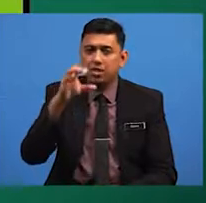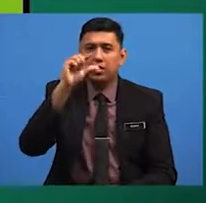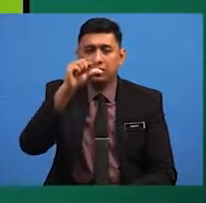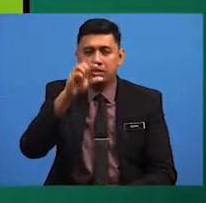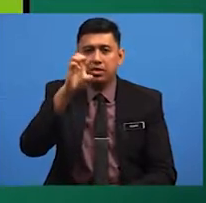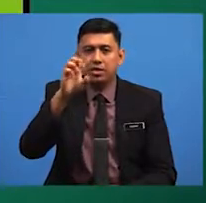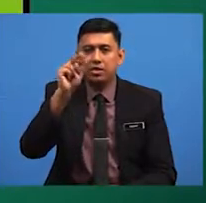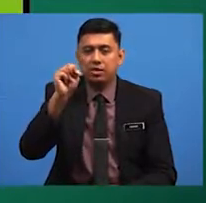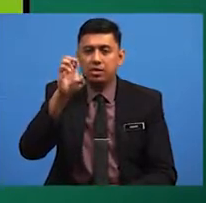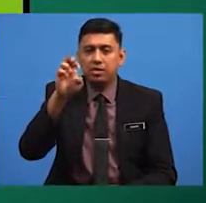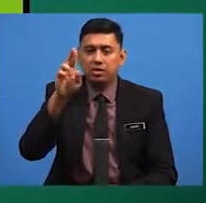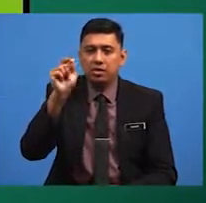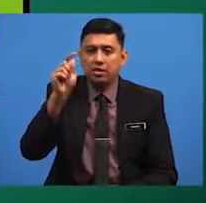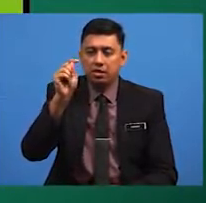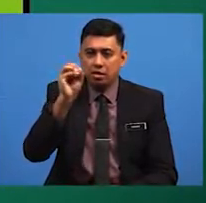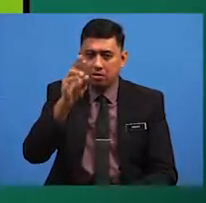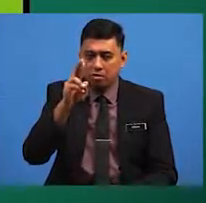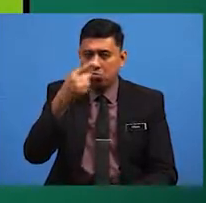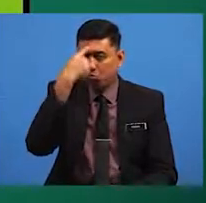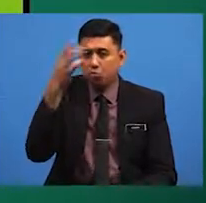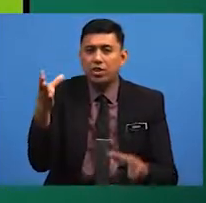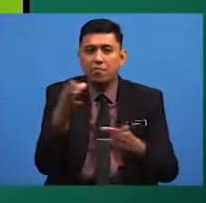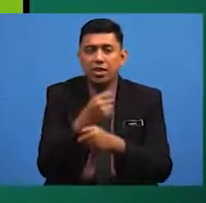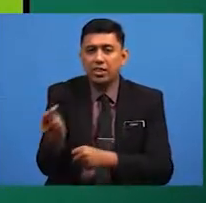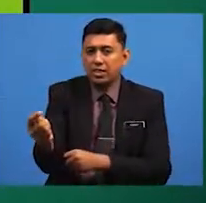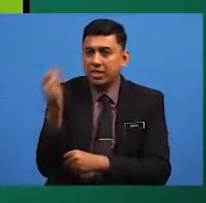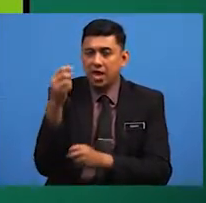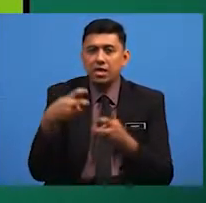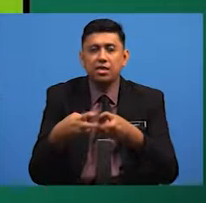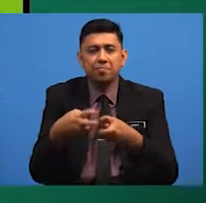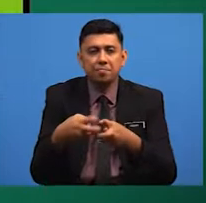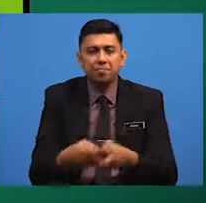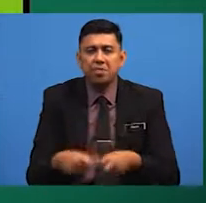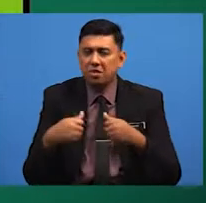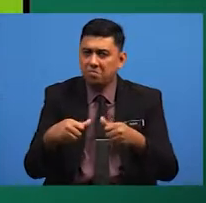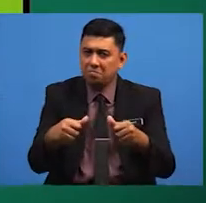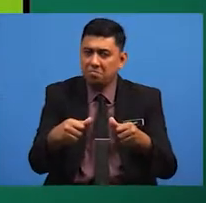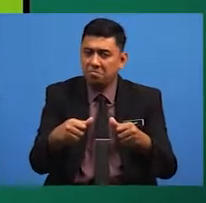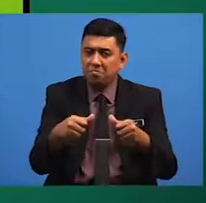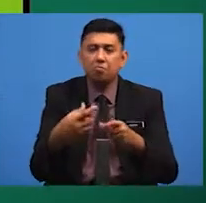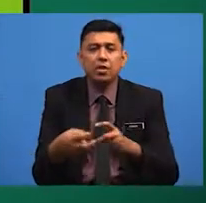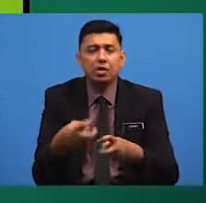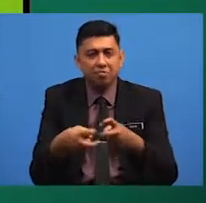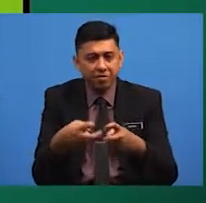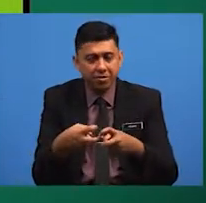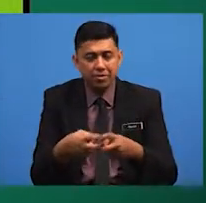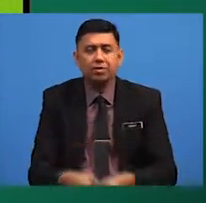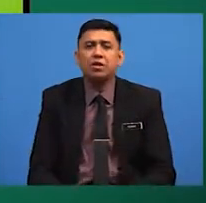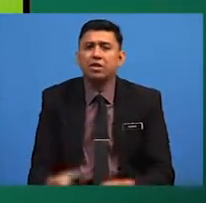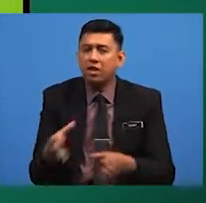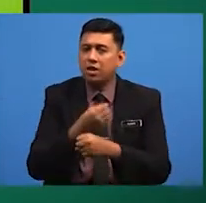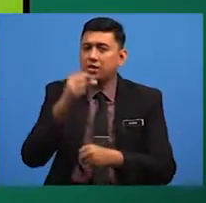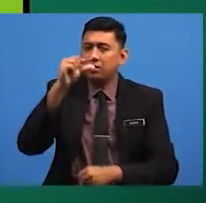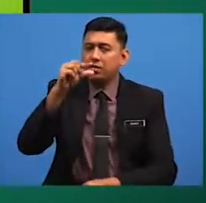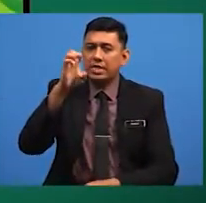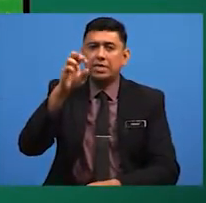untuk menjana tenaga elektrik arus listrik yang di janess daripada general the